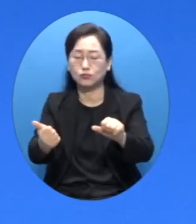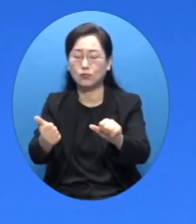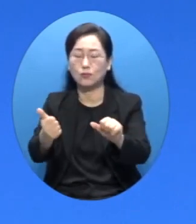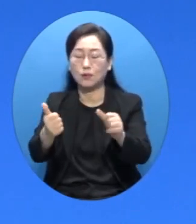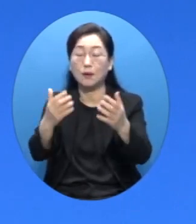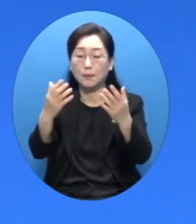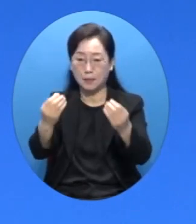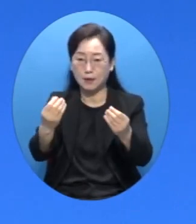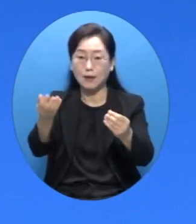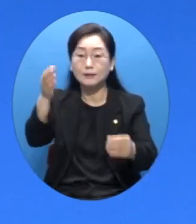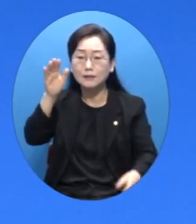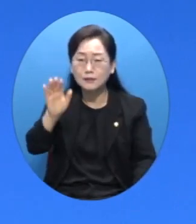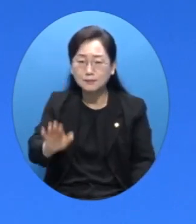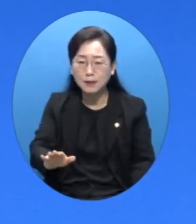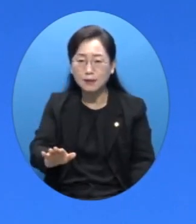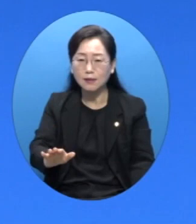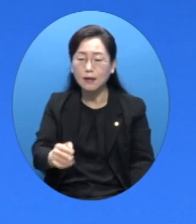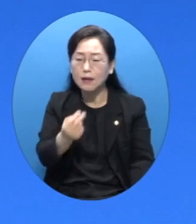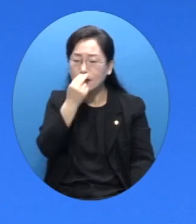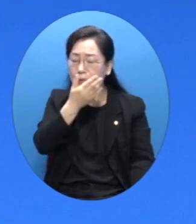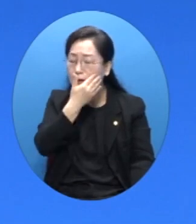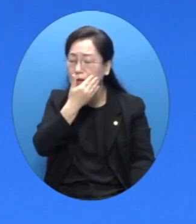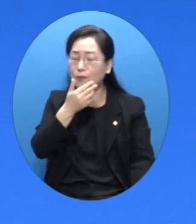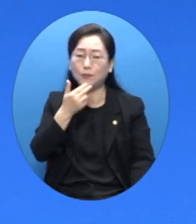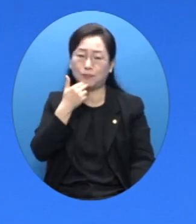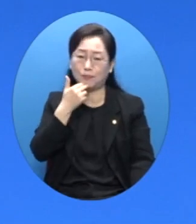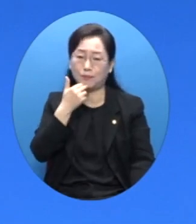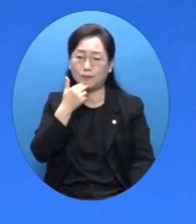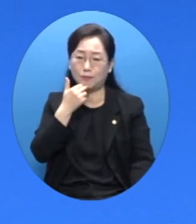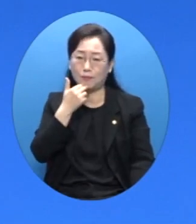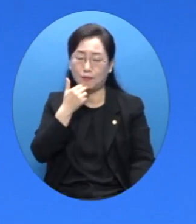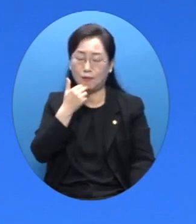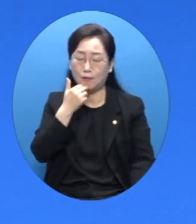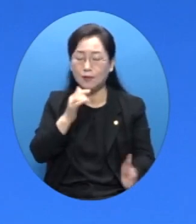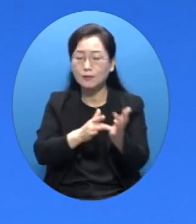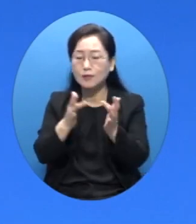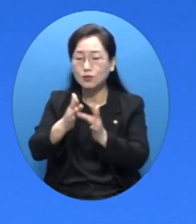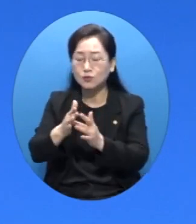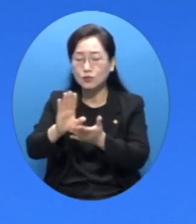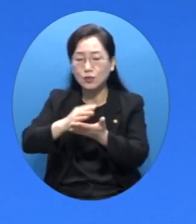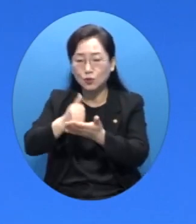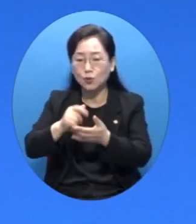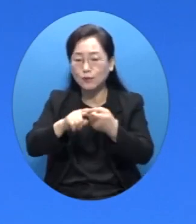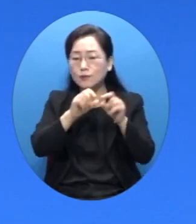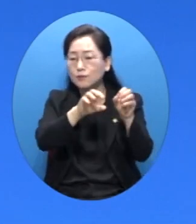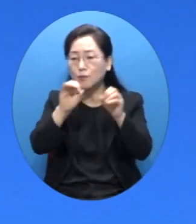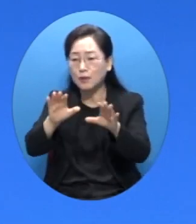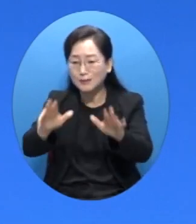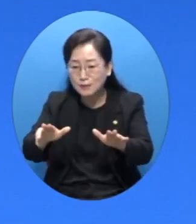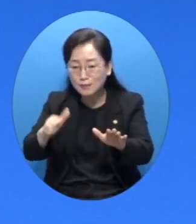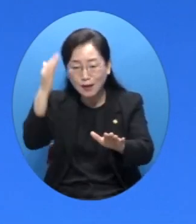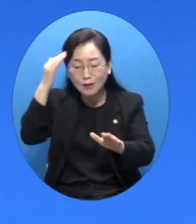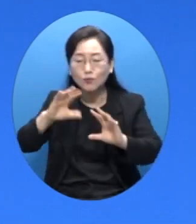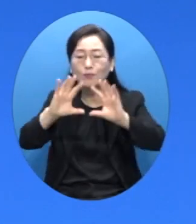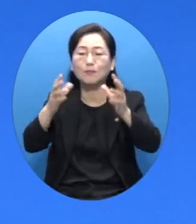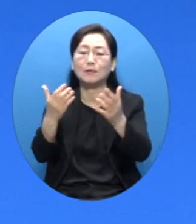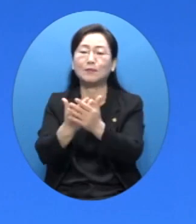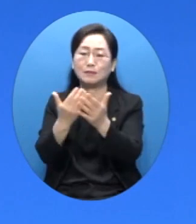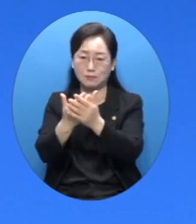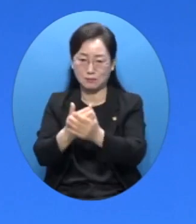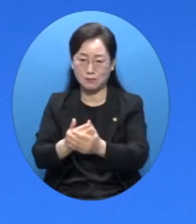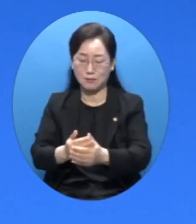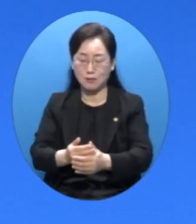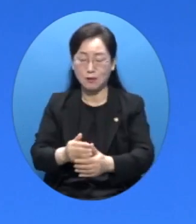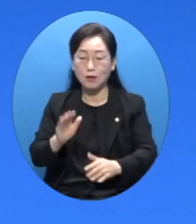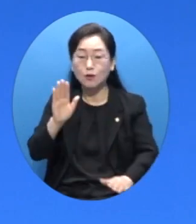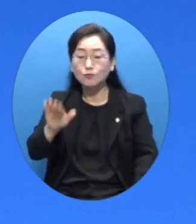그러나 저들은 그의 생명을 아끼지 않냐고 주에게 우리에게 생명의 복음을 전해줘서 오늘 우리가 여기까지 오게 된 것입니다. 우리 한 번뿐이 나간